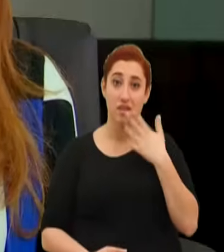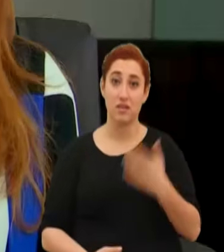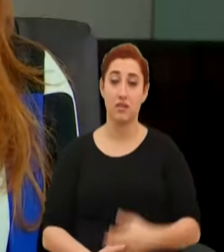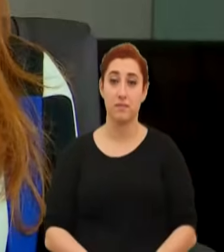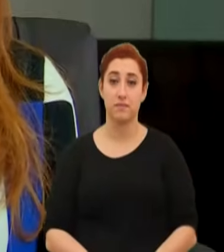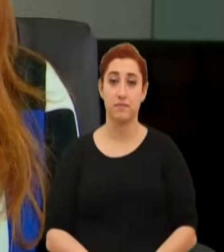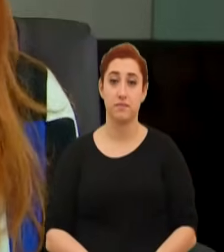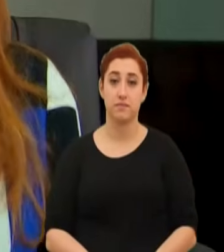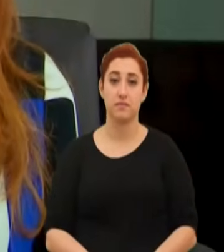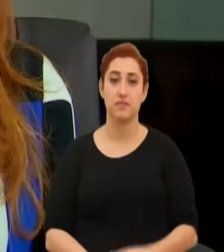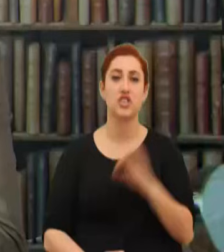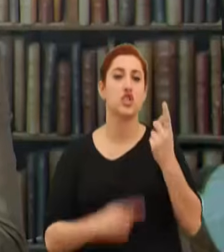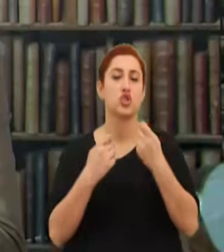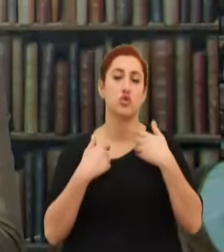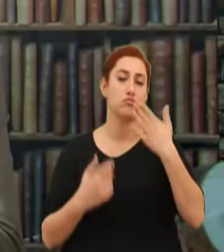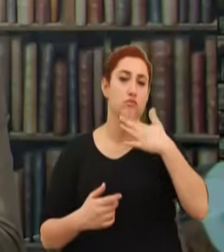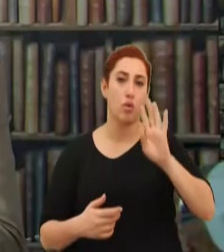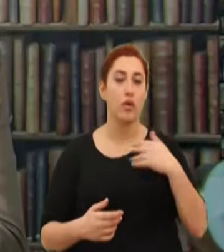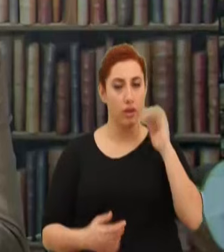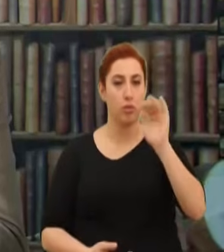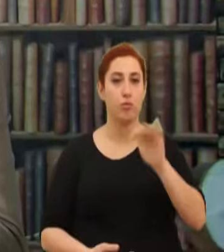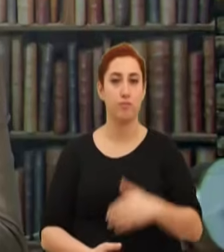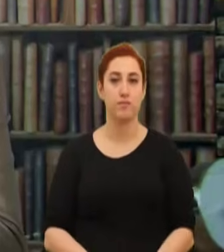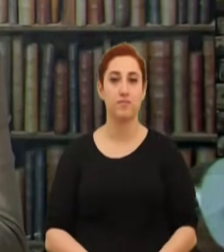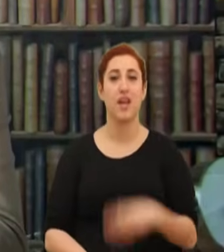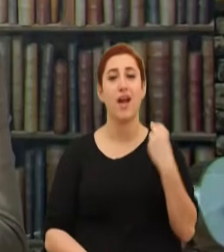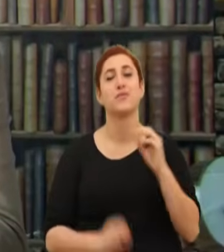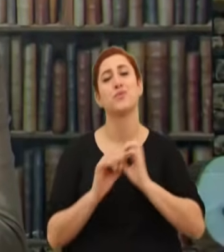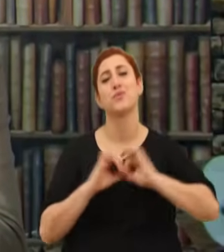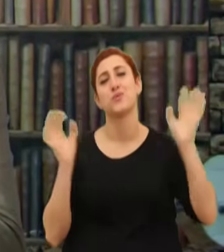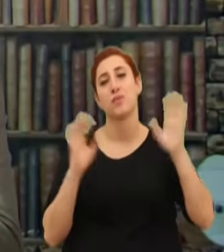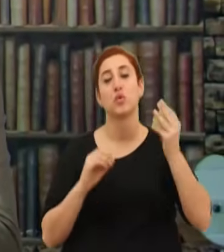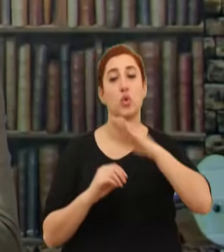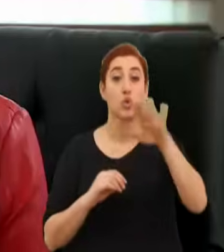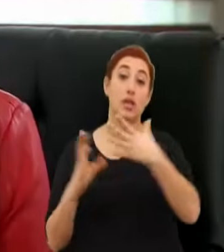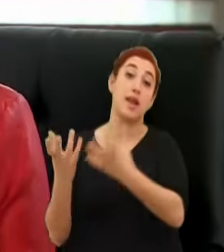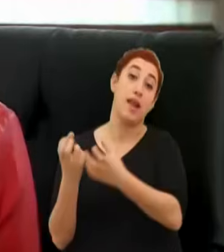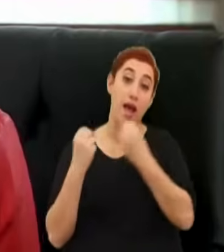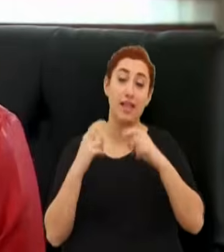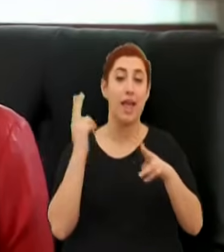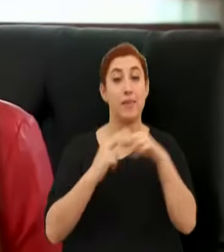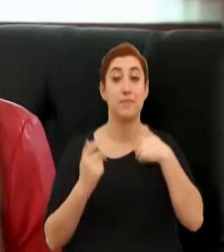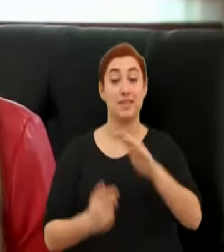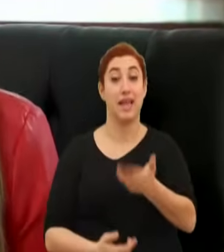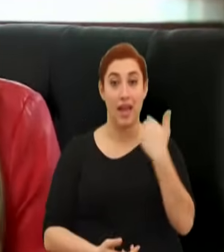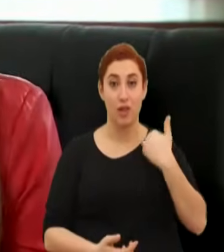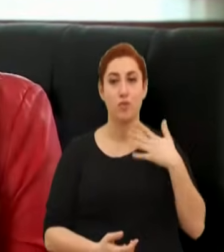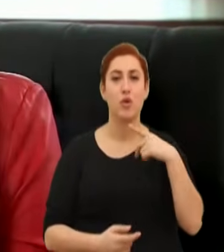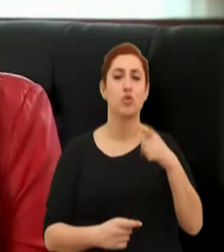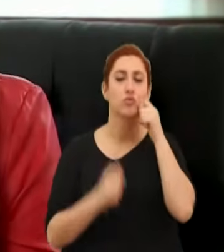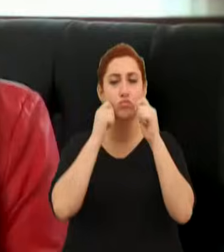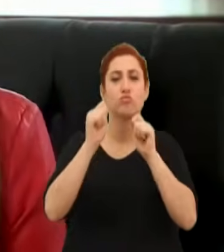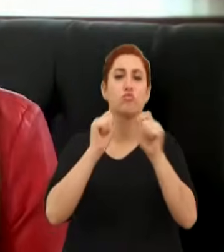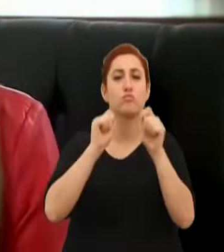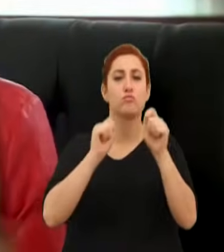Hanım? Hiçbir işim yok. Geliyorum. Ay şahane. Çocuklarını kapıyorsun, hemen bize geliyorsun. Ben de onları